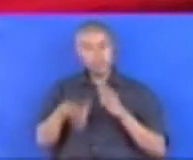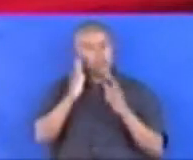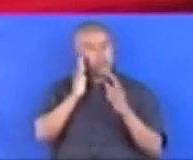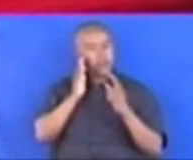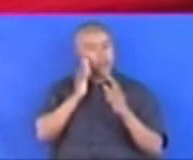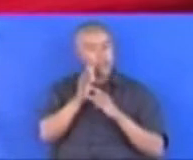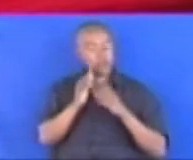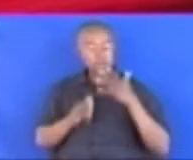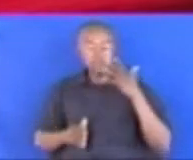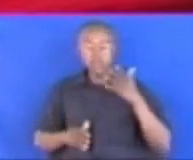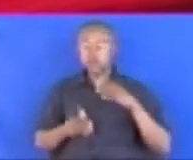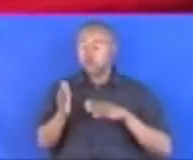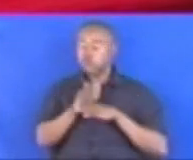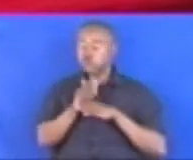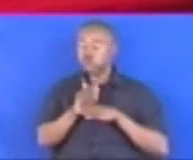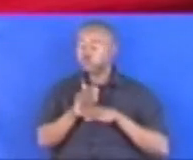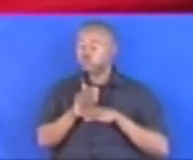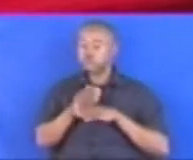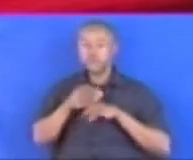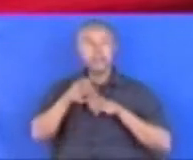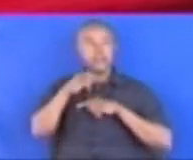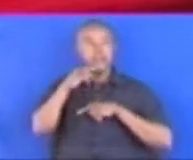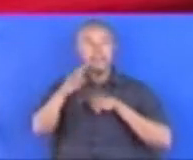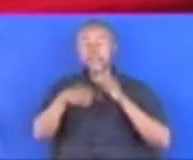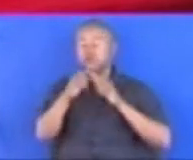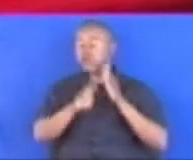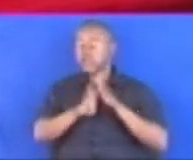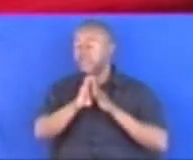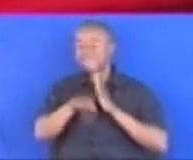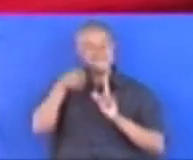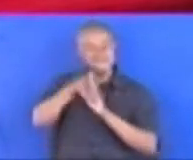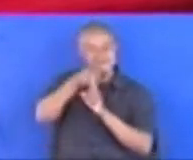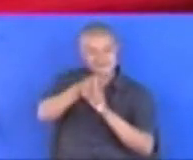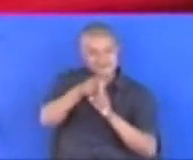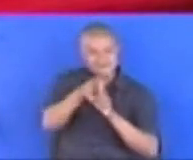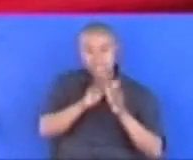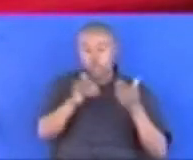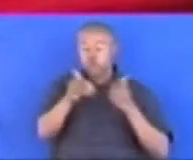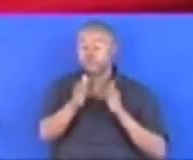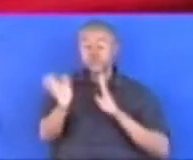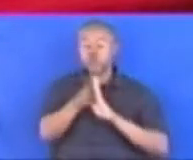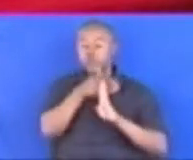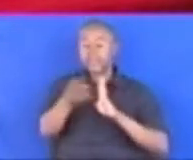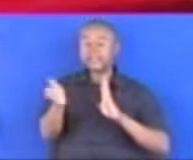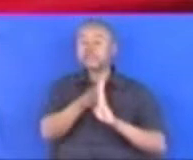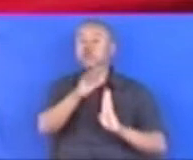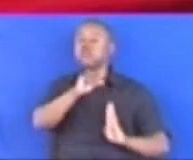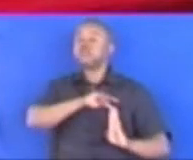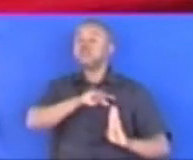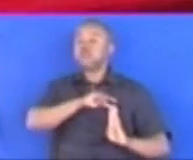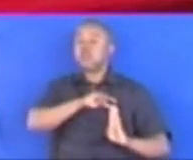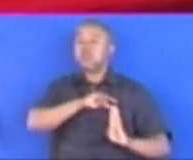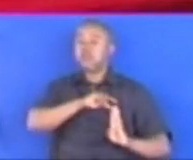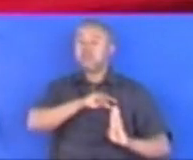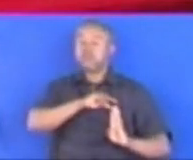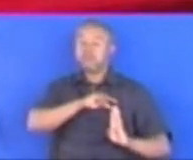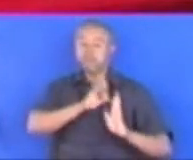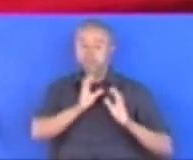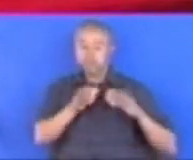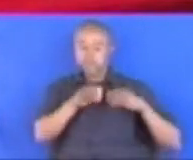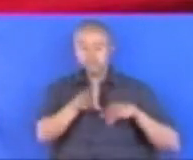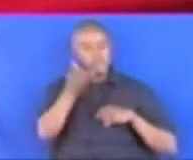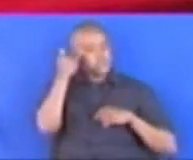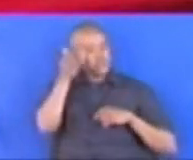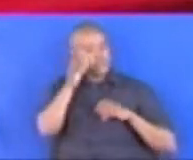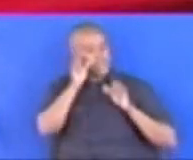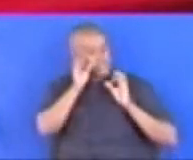5 la malengo ya maendeleo endelevu linasisitiza umuhimu wa kuzuia ukatili wa kijinsia kwa kusema kamati inashauri bajeti ya